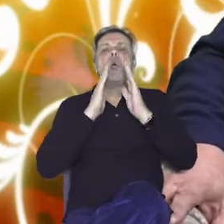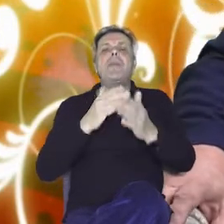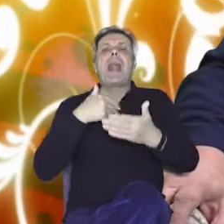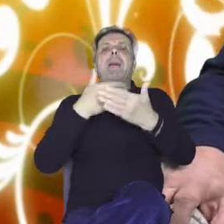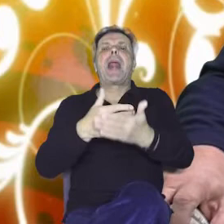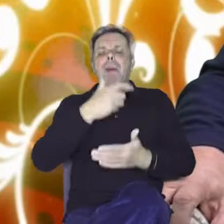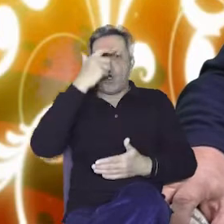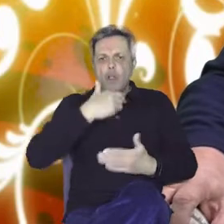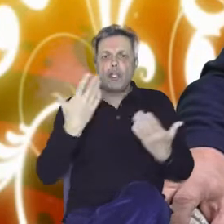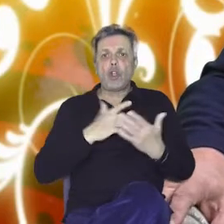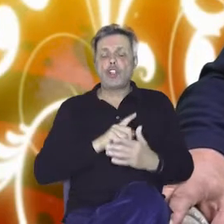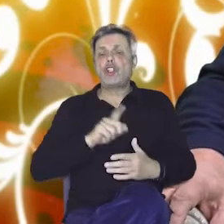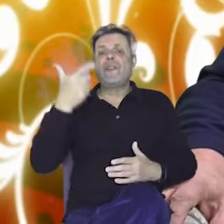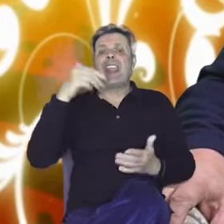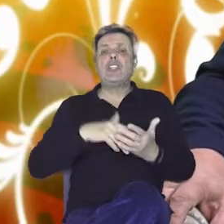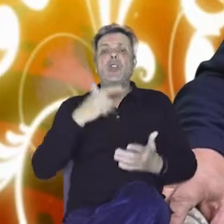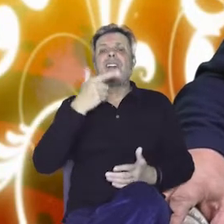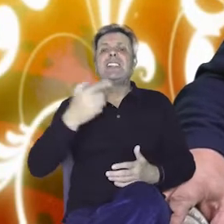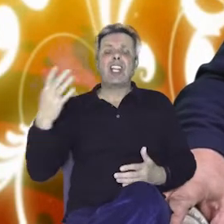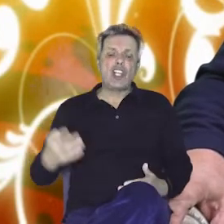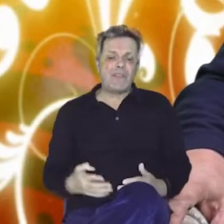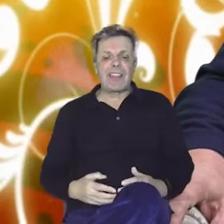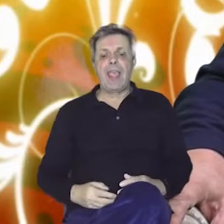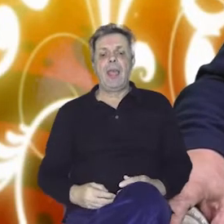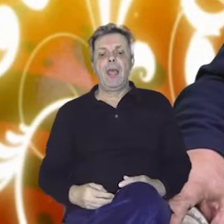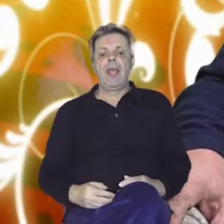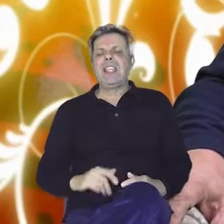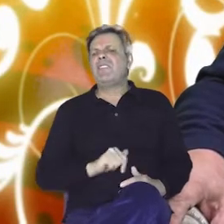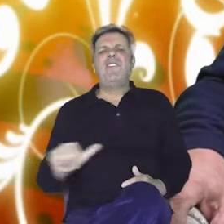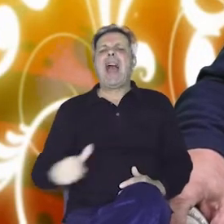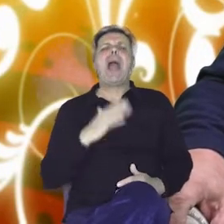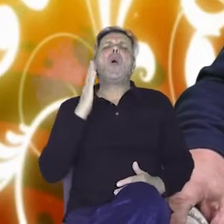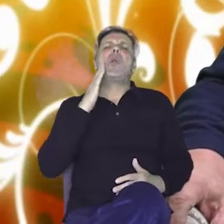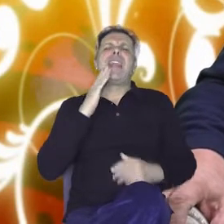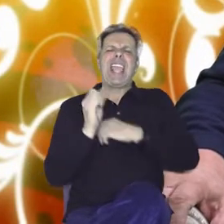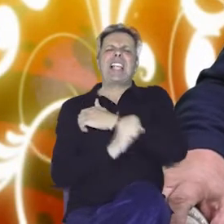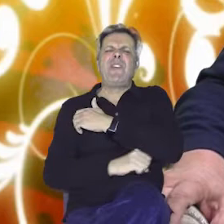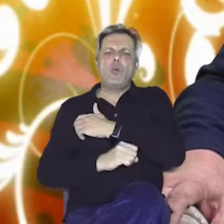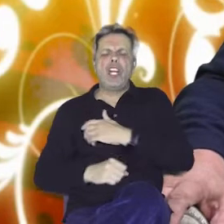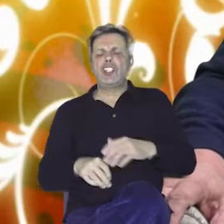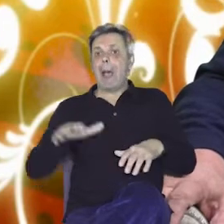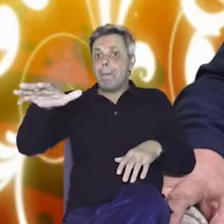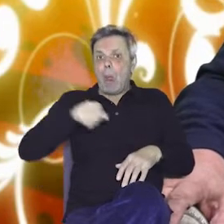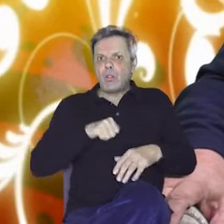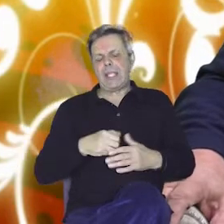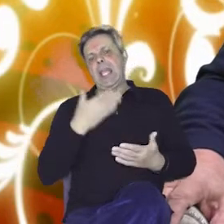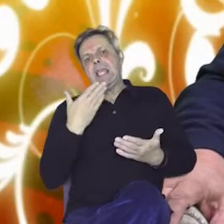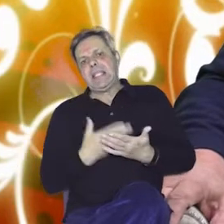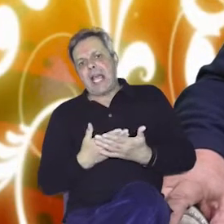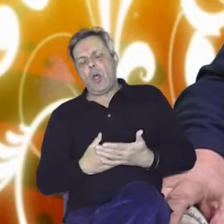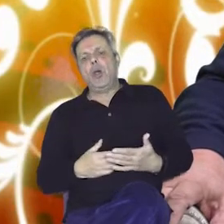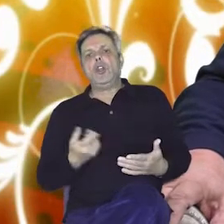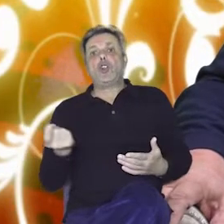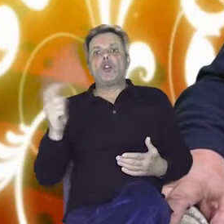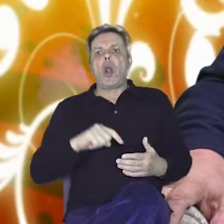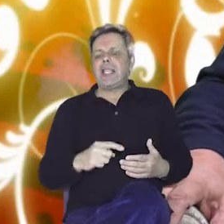do 2024. vjerovatno sva najuglednija sveučilišta i fakulteti preuzeti, jer dolazi